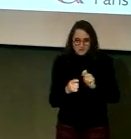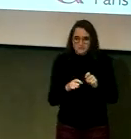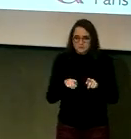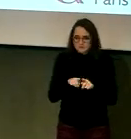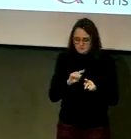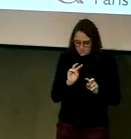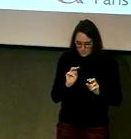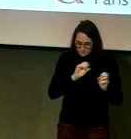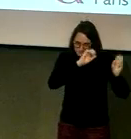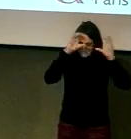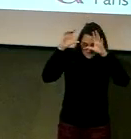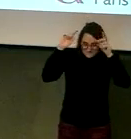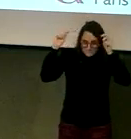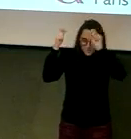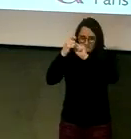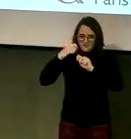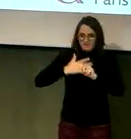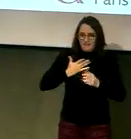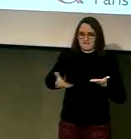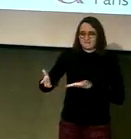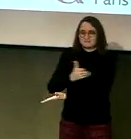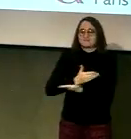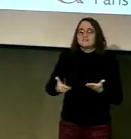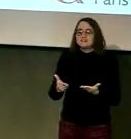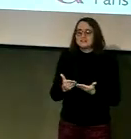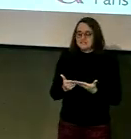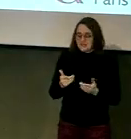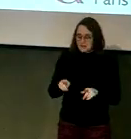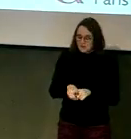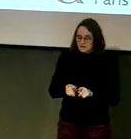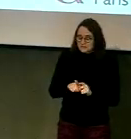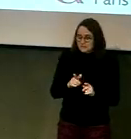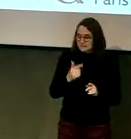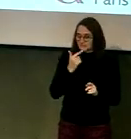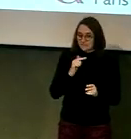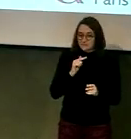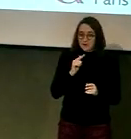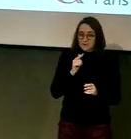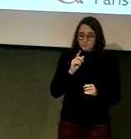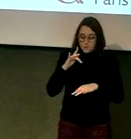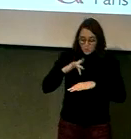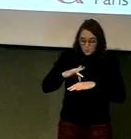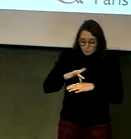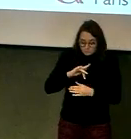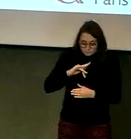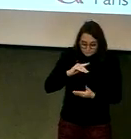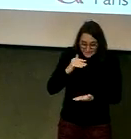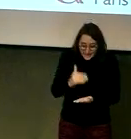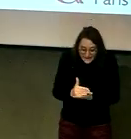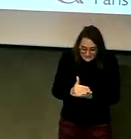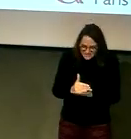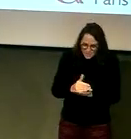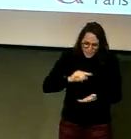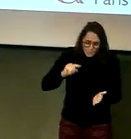les représentations, aussi avec cette notion qu'arrêter de consommer, ce n'est pas forcément la